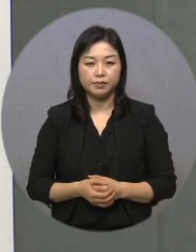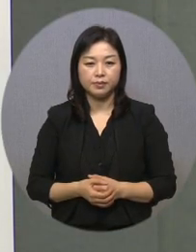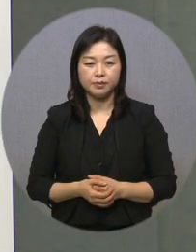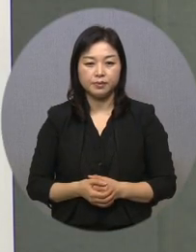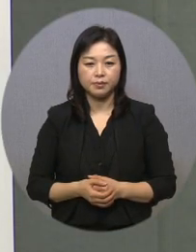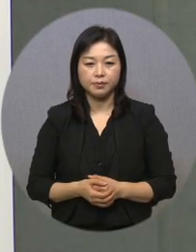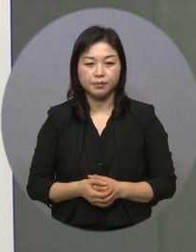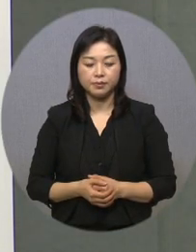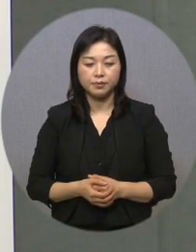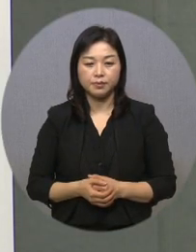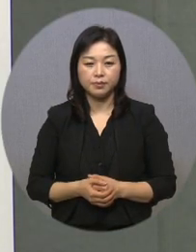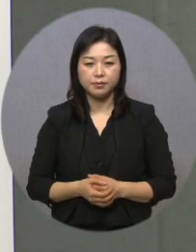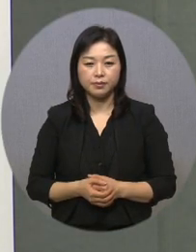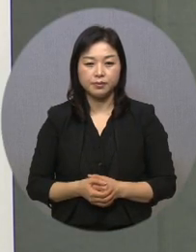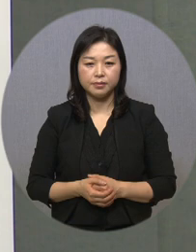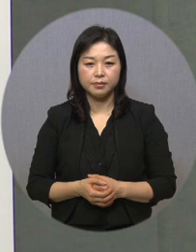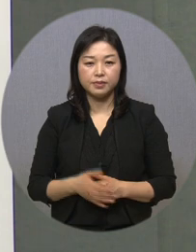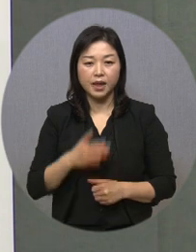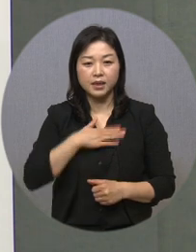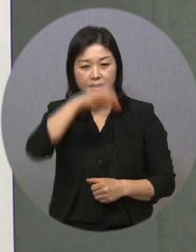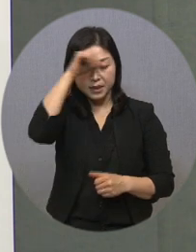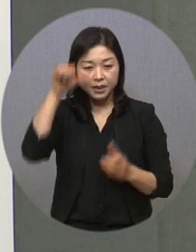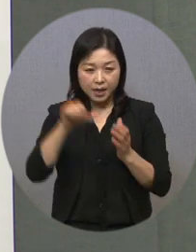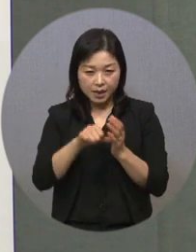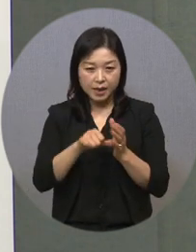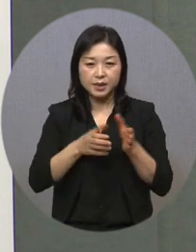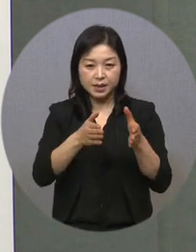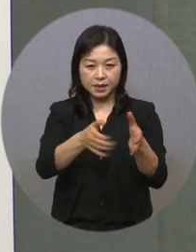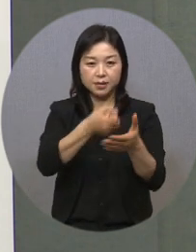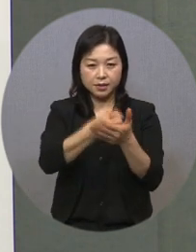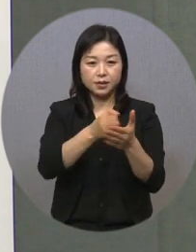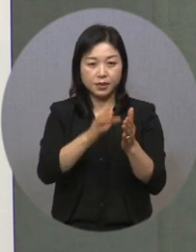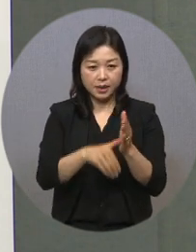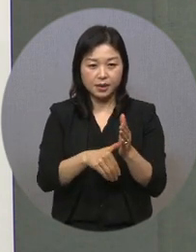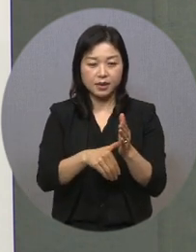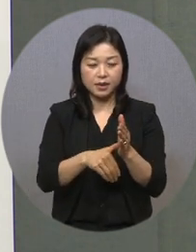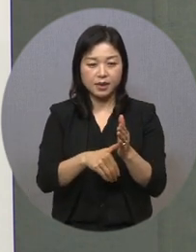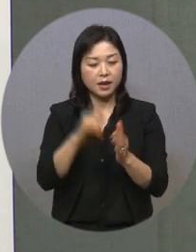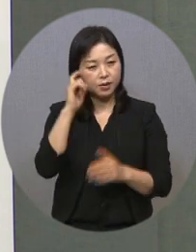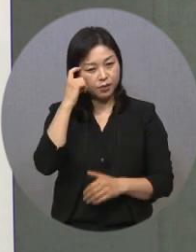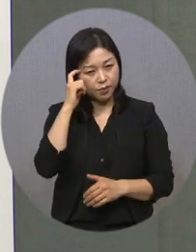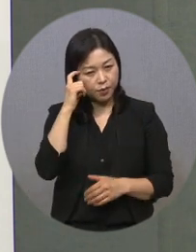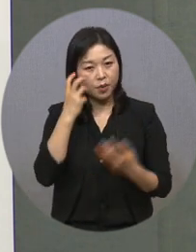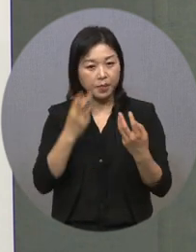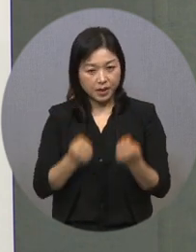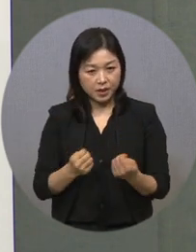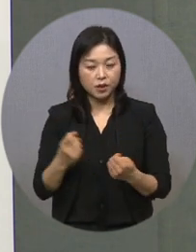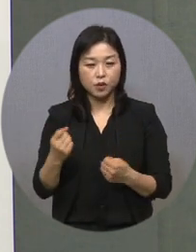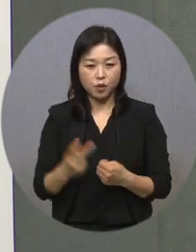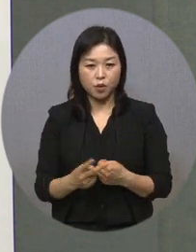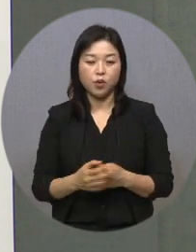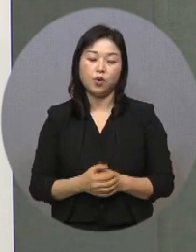물론 사람이 어떤 자기 인생의 행로를 결정할 때는 많은 숙고도 하고